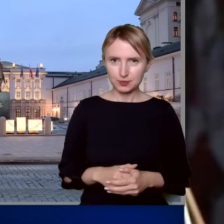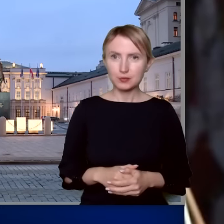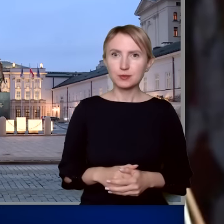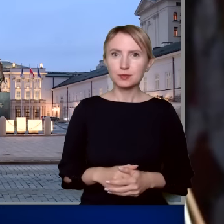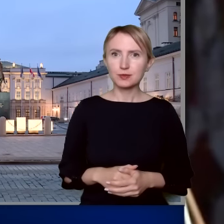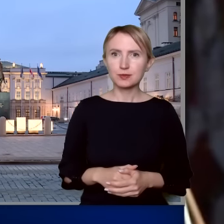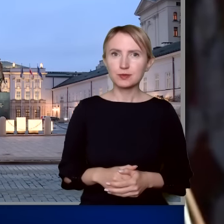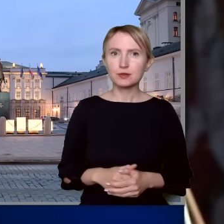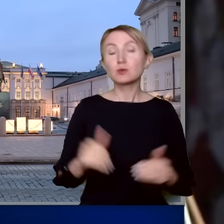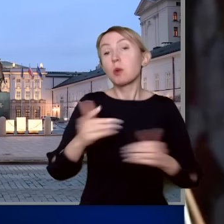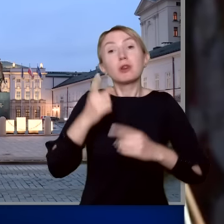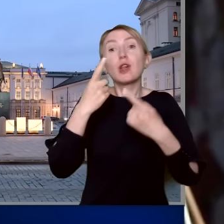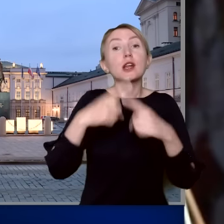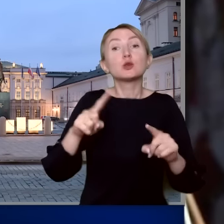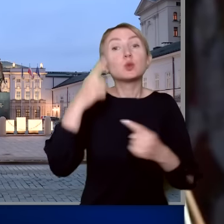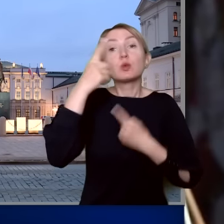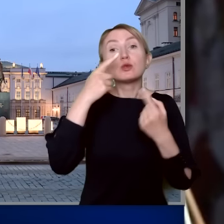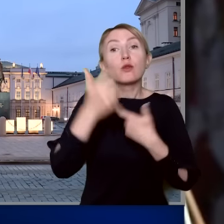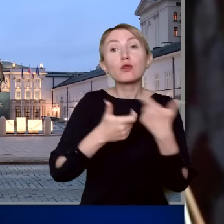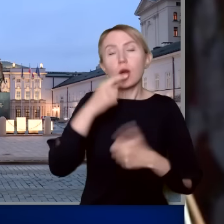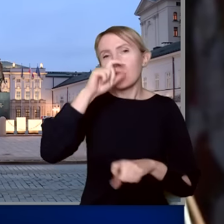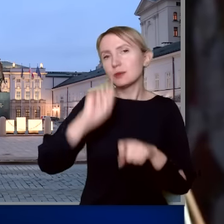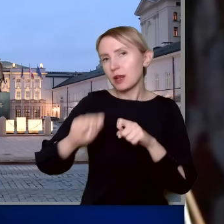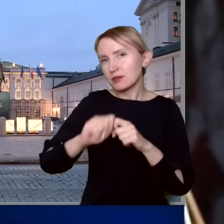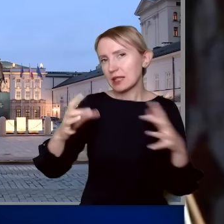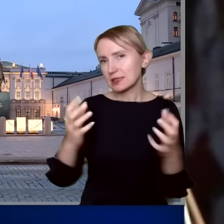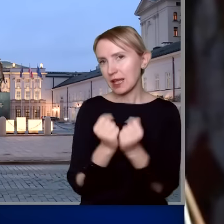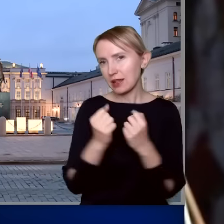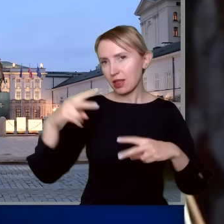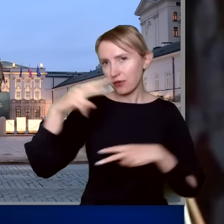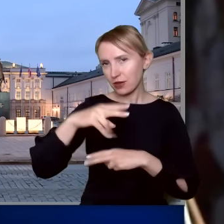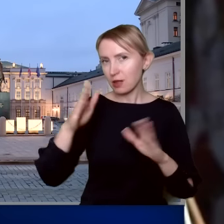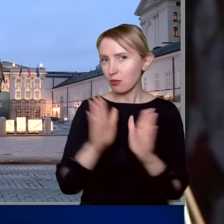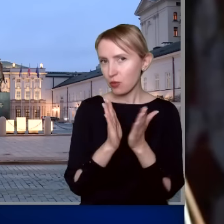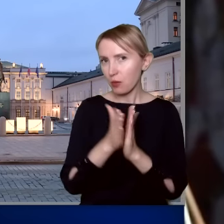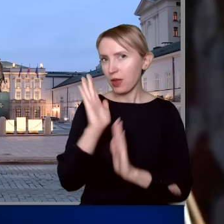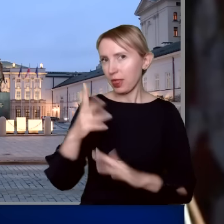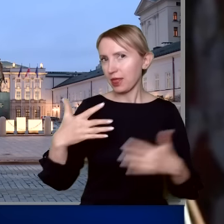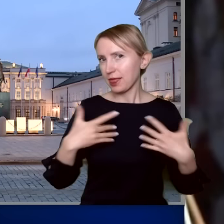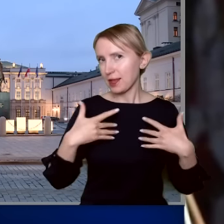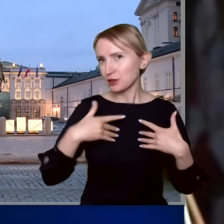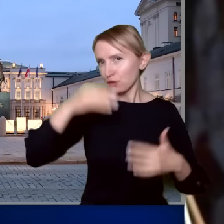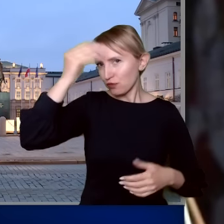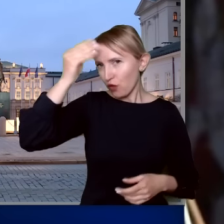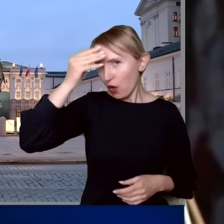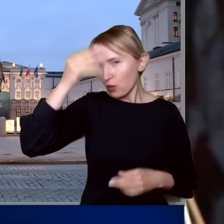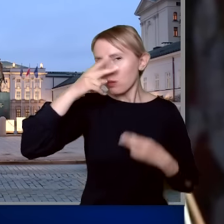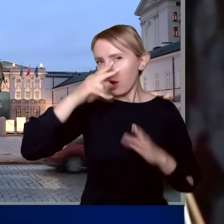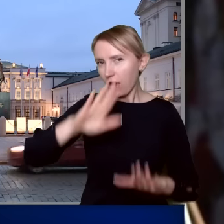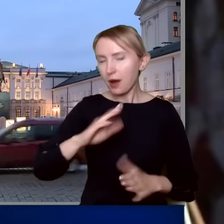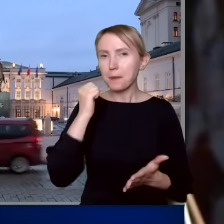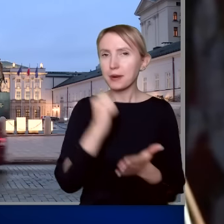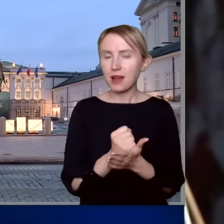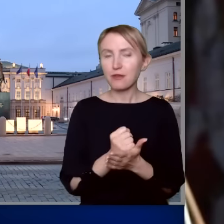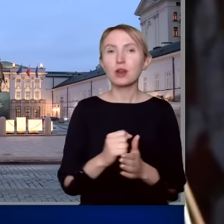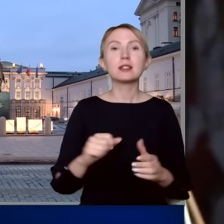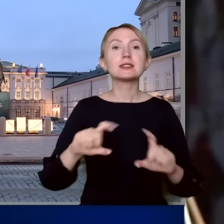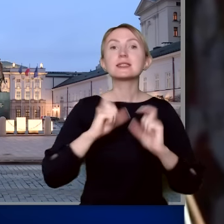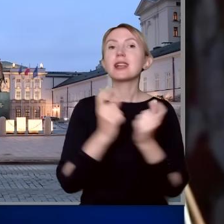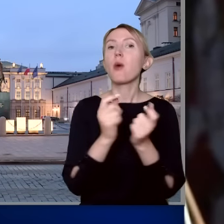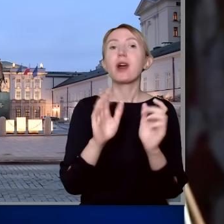skrót myślowy robi. To ja zaraz znajdę ten fragment podręcznika, będę się na żywo, proszę państwa, dokształcał. Sprawa całej książki do